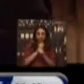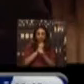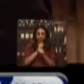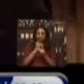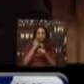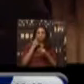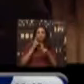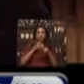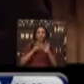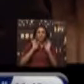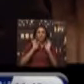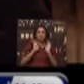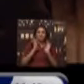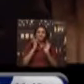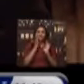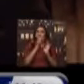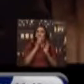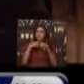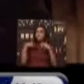اول فيلم يعمله،